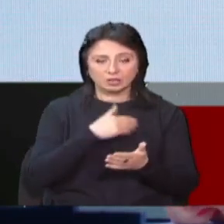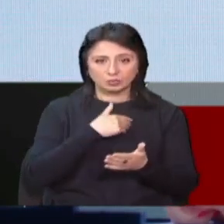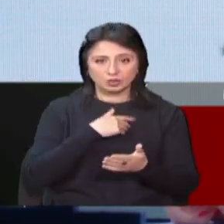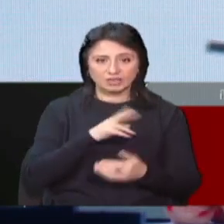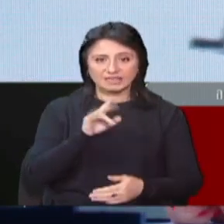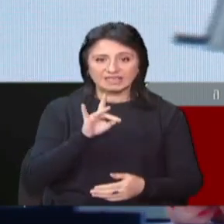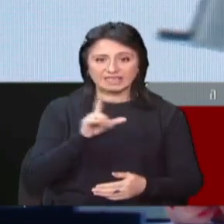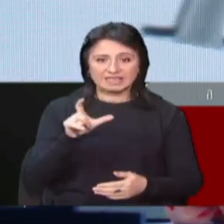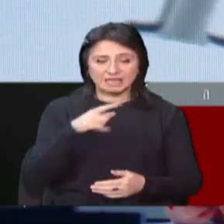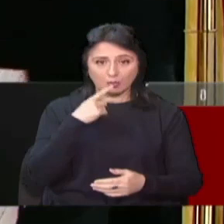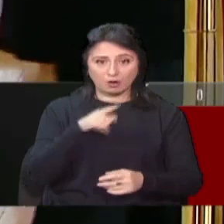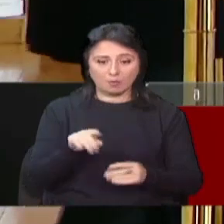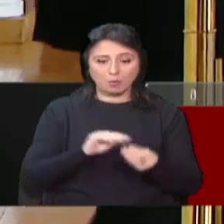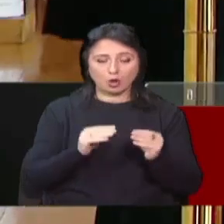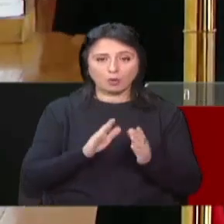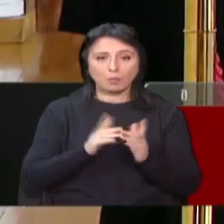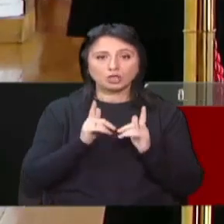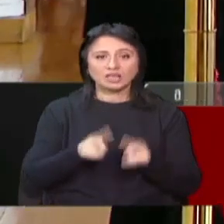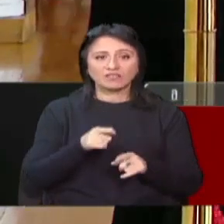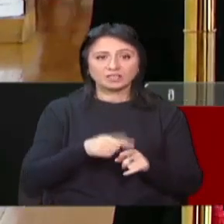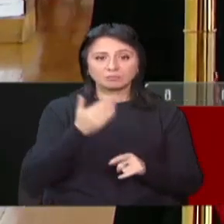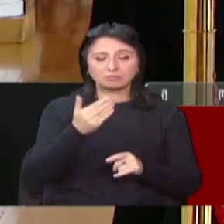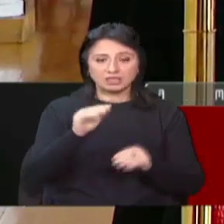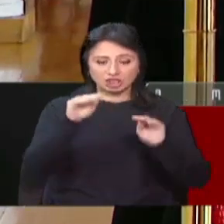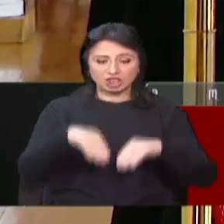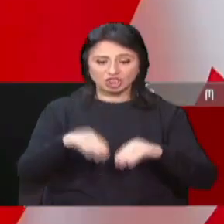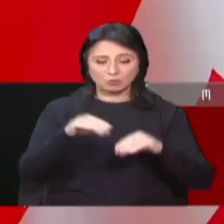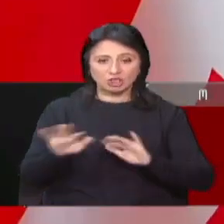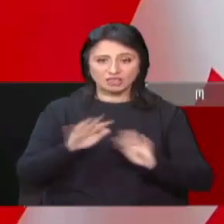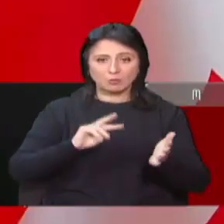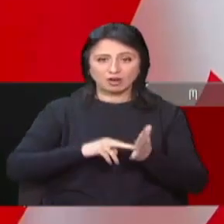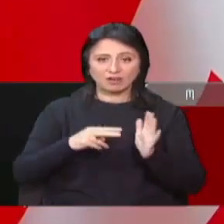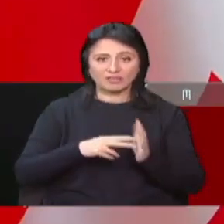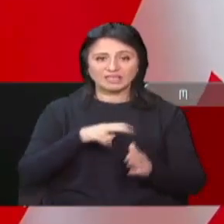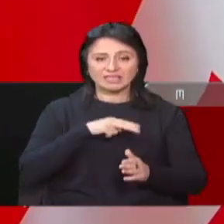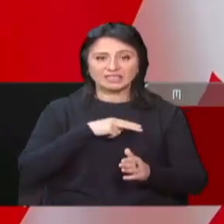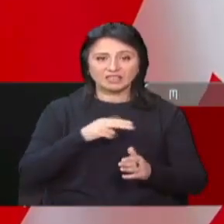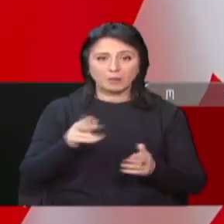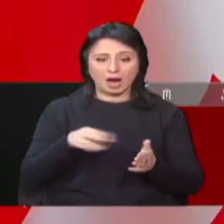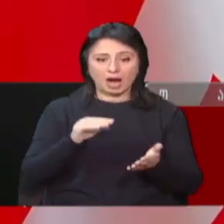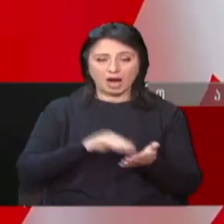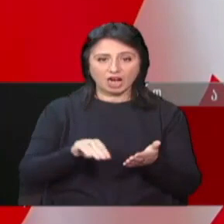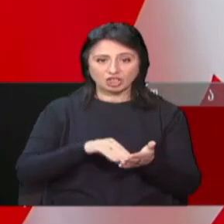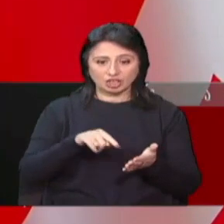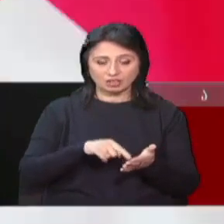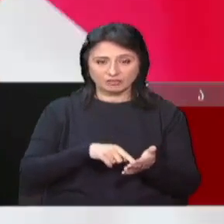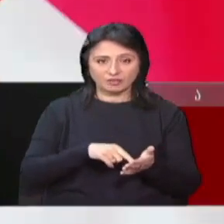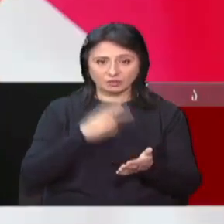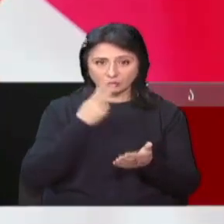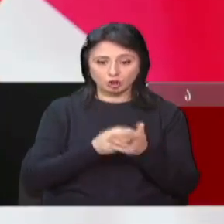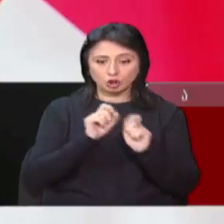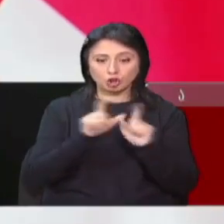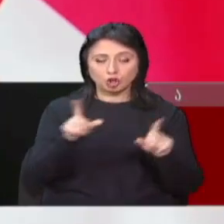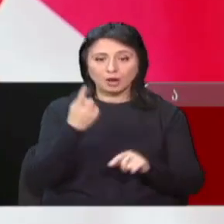ანა წითლიძის განცხადებით, ამ პრობლემის მოსაგვარებლად მის მიერ შემუშავებული სამოქმედო გეგმა საპარლამენტო ანგარიში გაწერა, რომლის მიხედვითაც